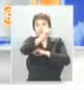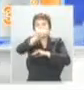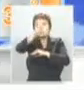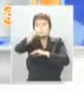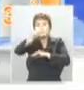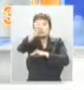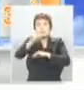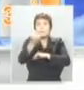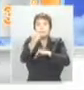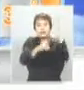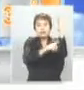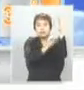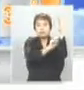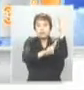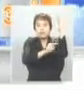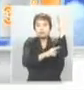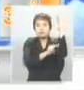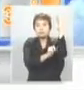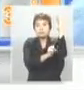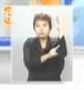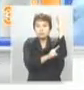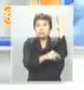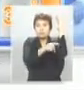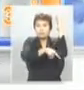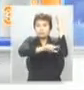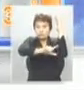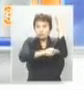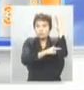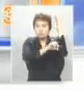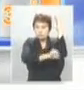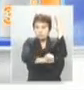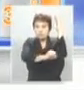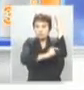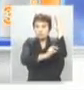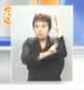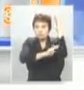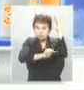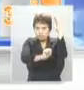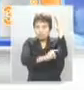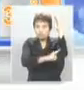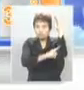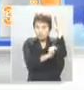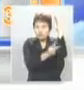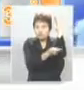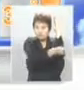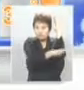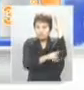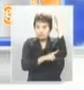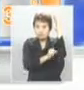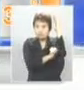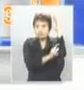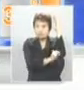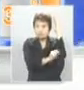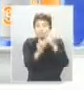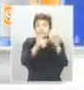บริเวณจัหวสุราทธานี นครสิธรรราช พัฒทลุง ทรงคลา รันอง กระบีตรังะสตูลอุนหัภูมิระหวาง 24